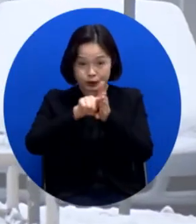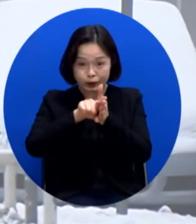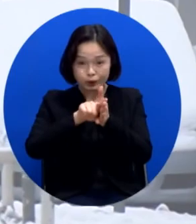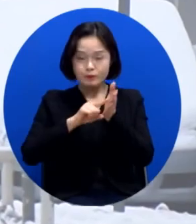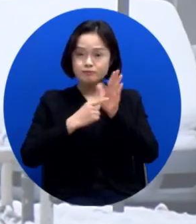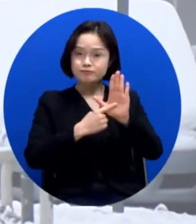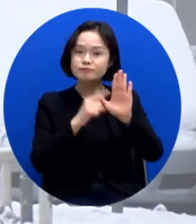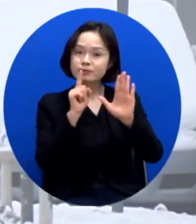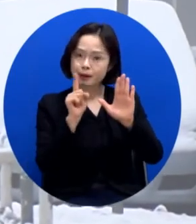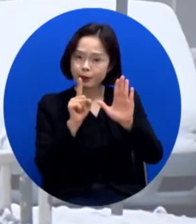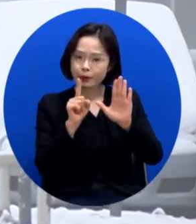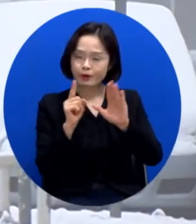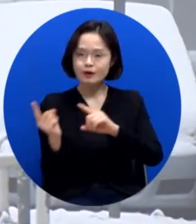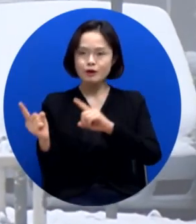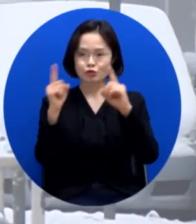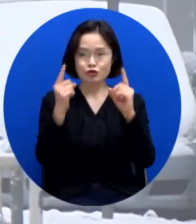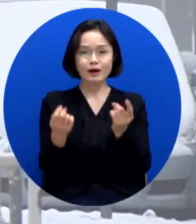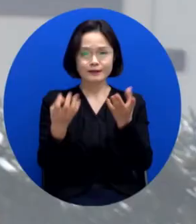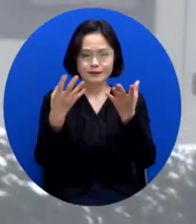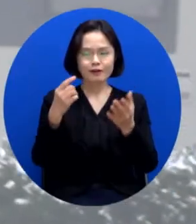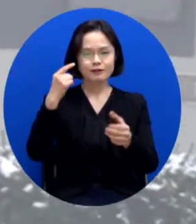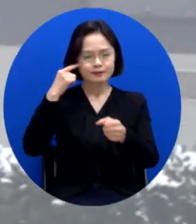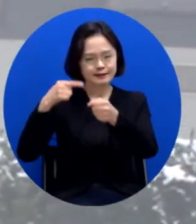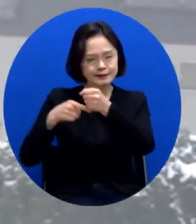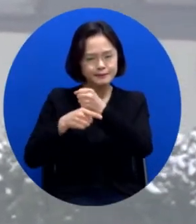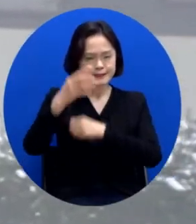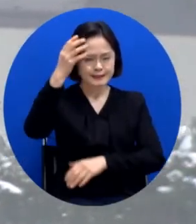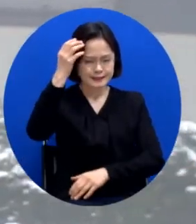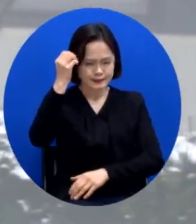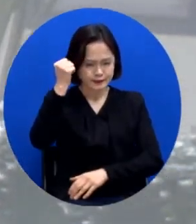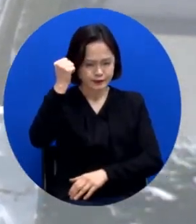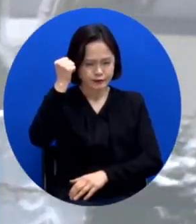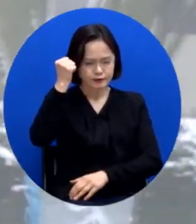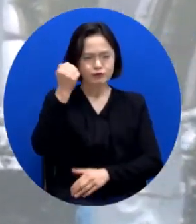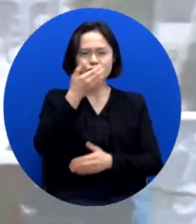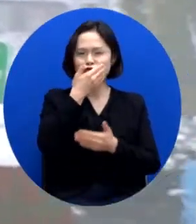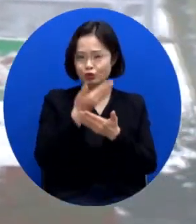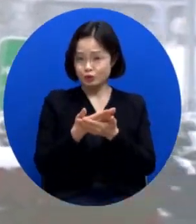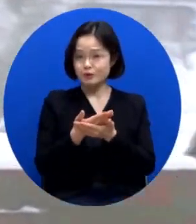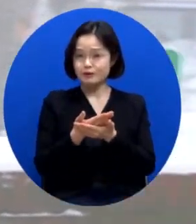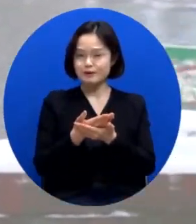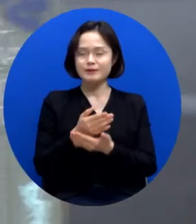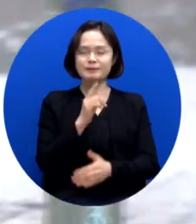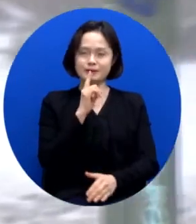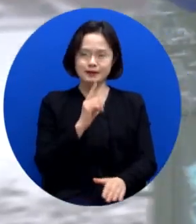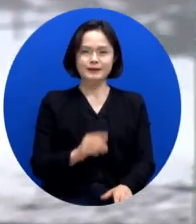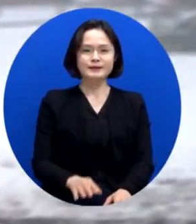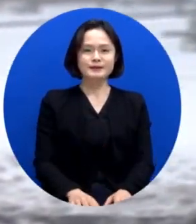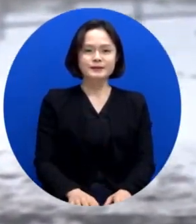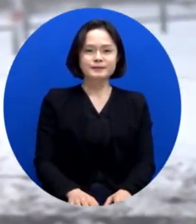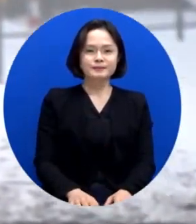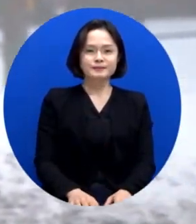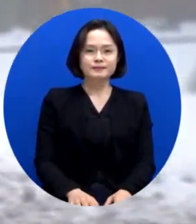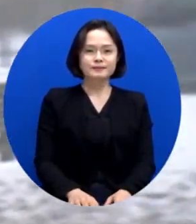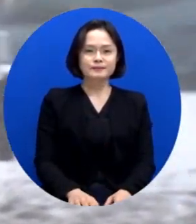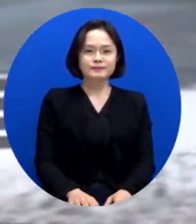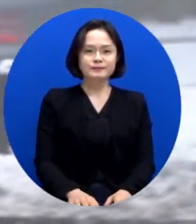절기를 기억하고 기념하는 것을 소홀히 해서는 안 된다고 말합니다. 베를린에서 CTS 뉴스 김영환입니다.